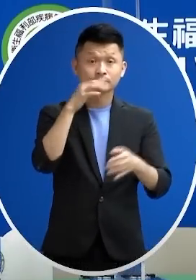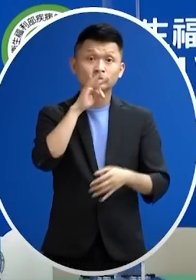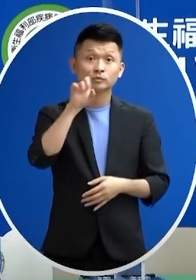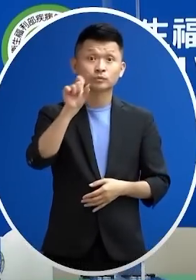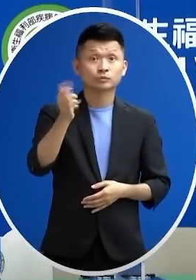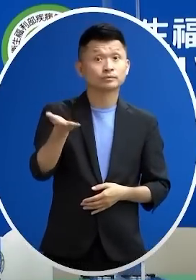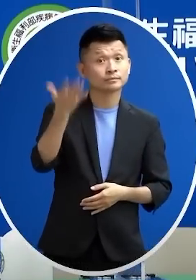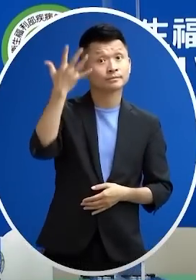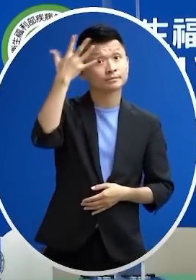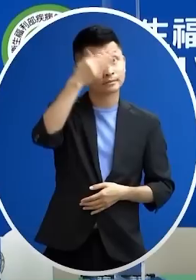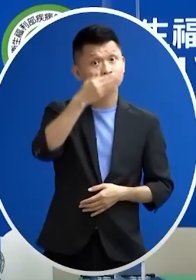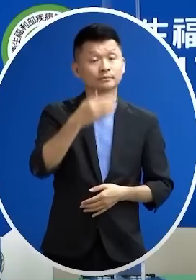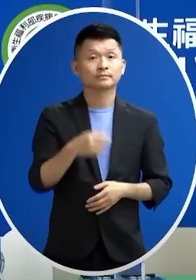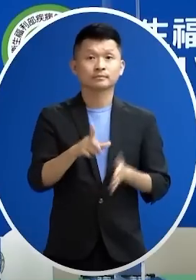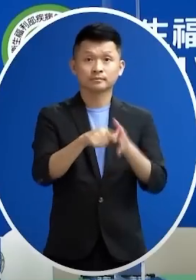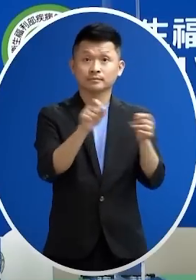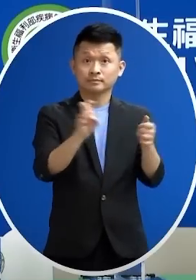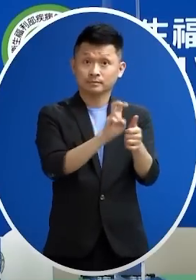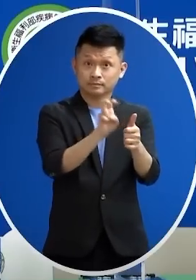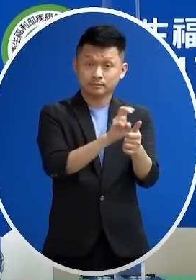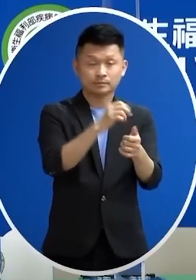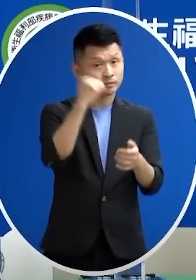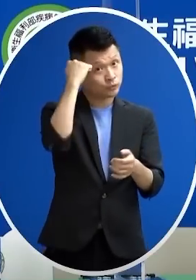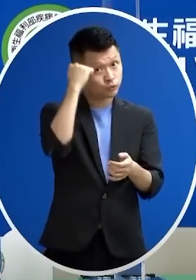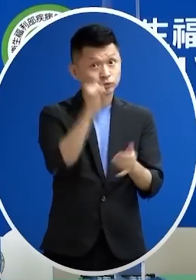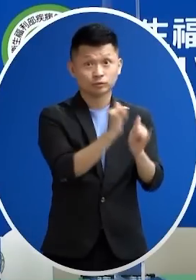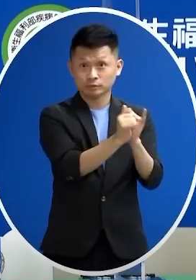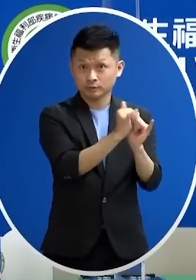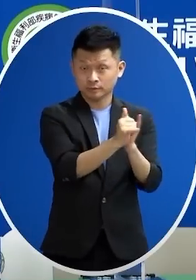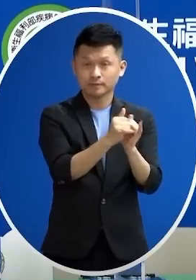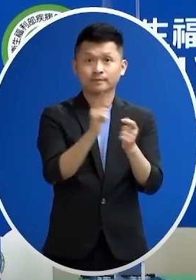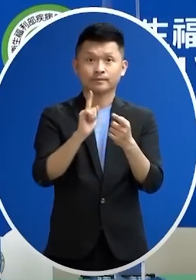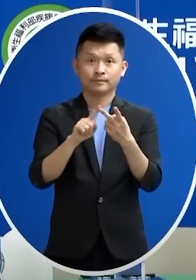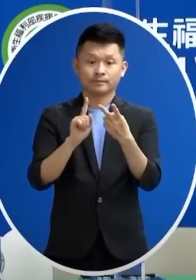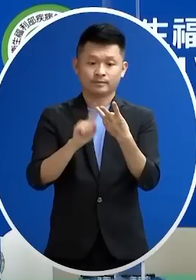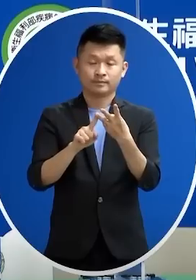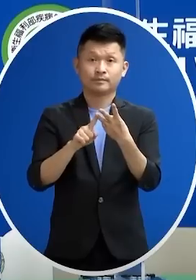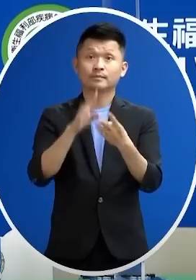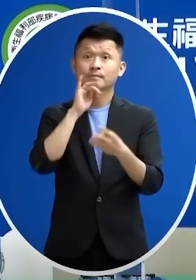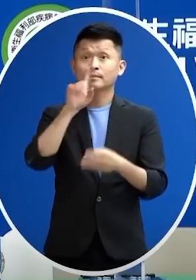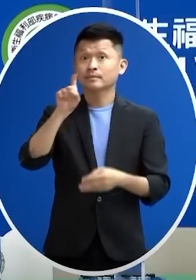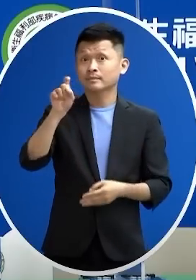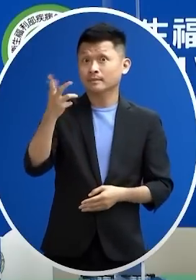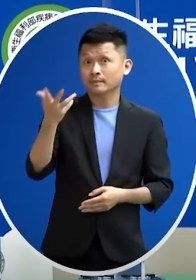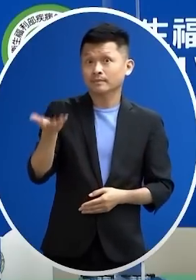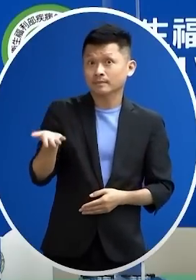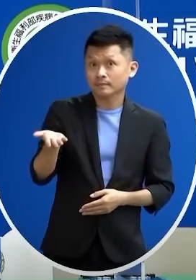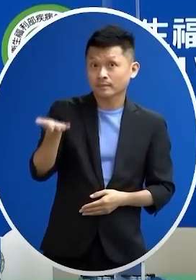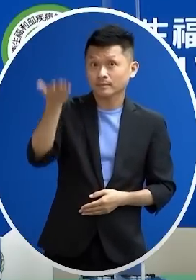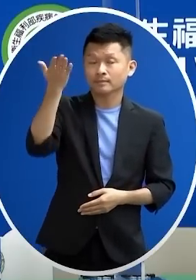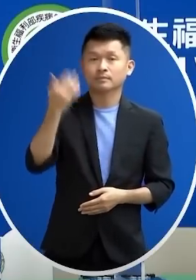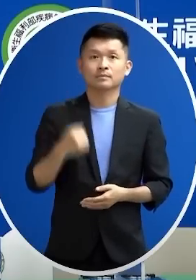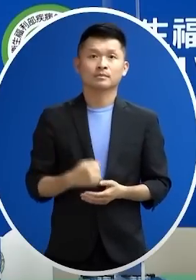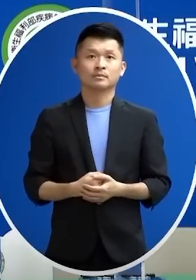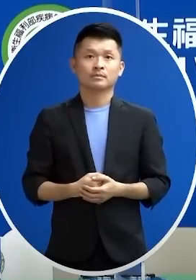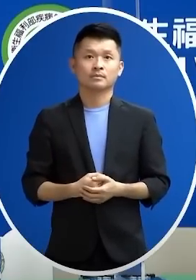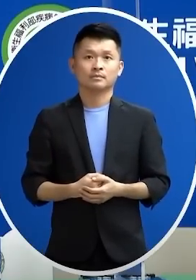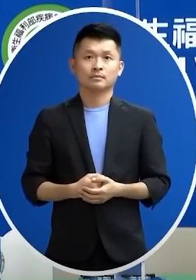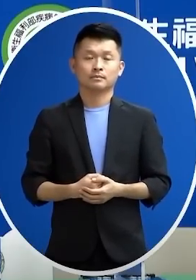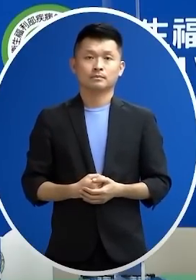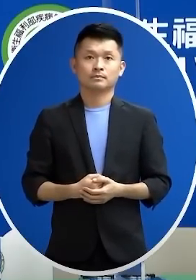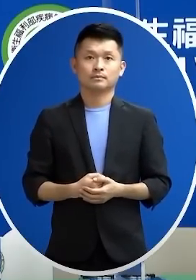65岁以上长者、长照机构的住民，另外有一个是18岁以上哈，18岁以上就